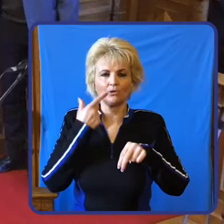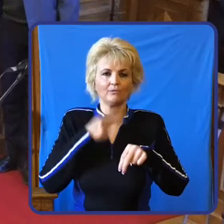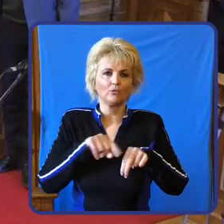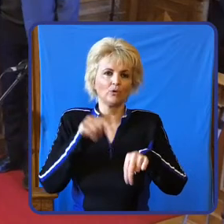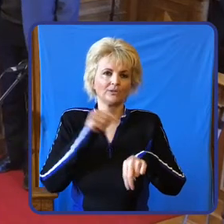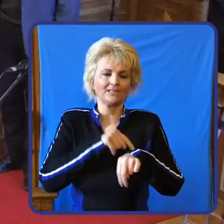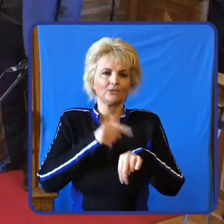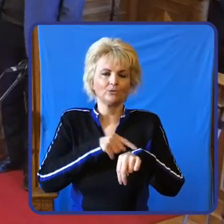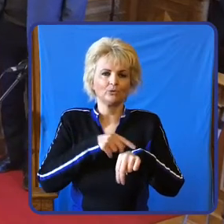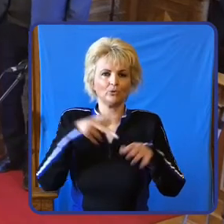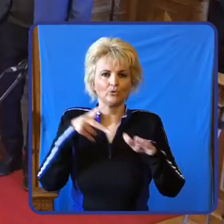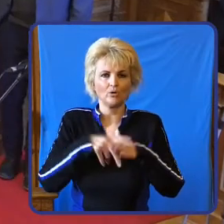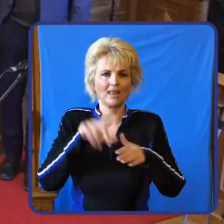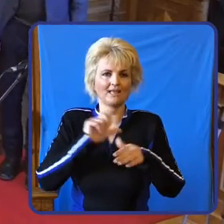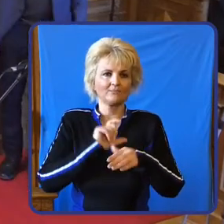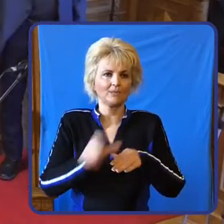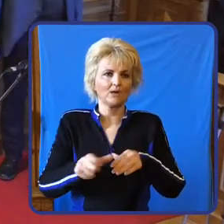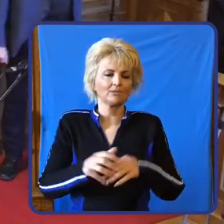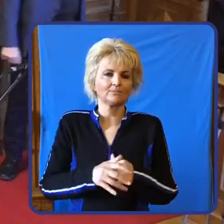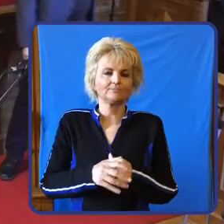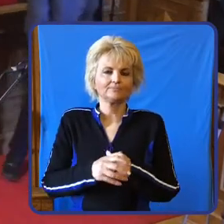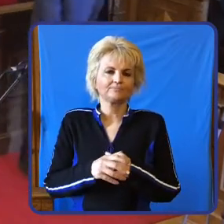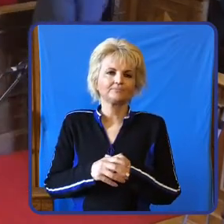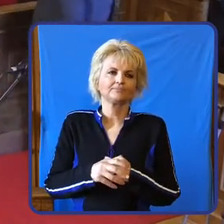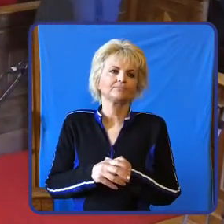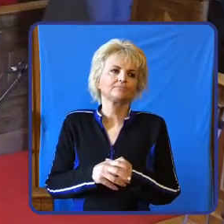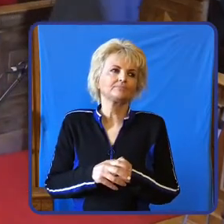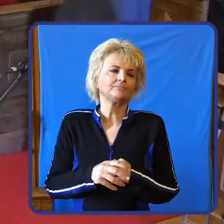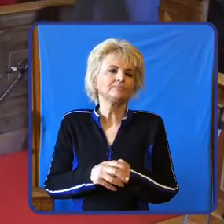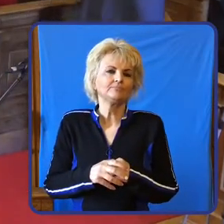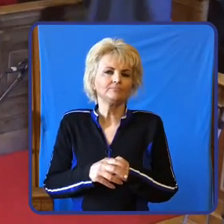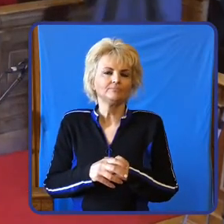az igazság kedvéért.